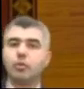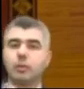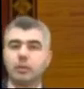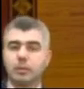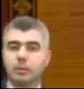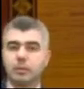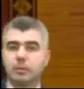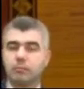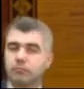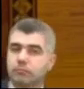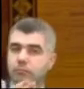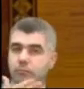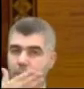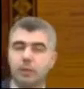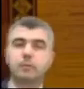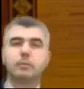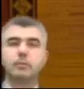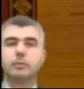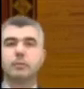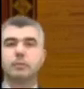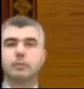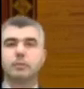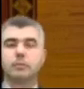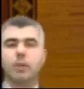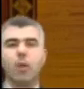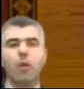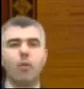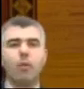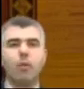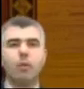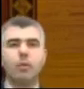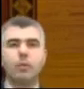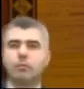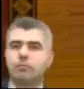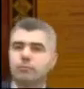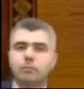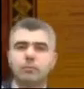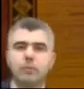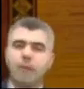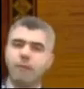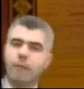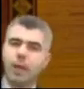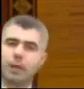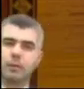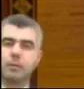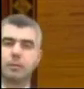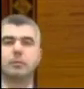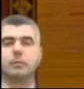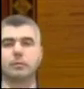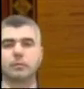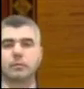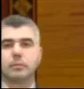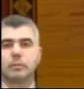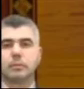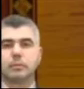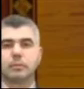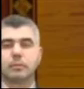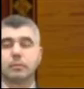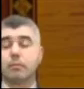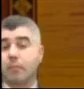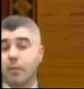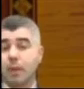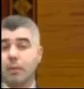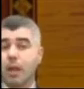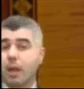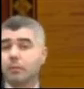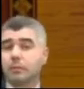وخلال 25 السنة القادمة هناك كل التحديات وكل الأمكانات من خلال التأكيد